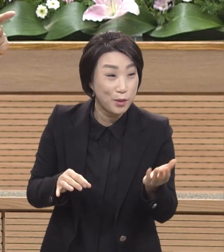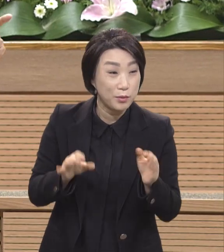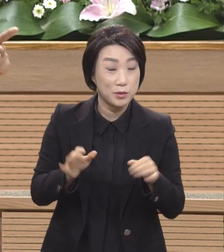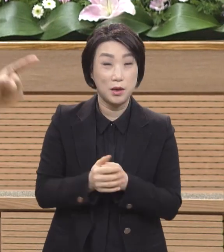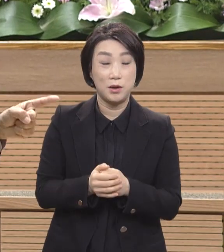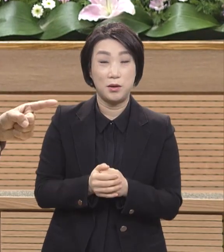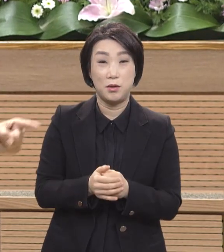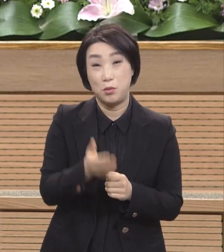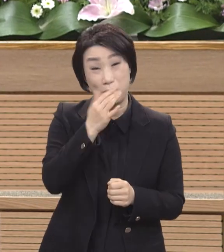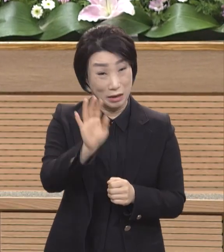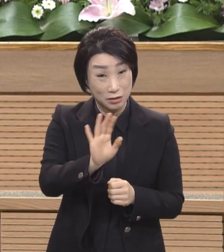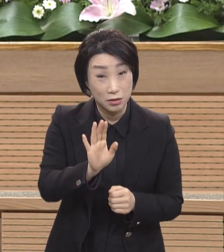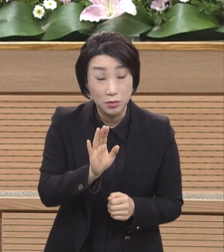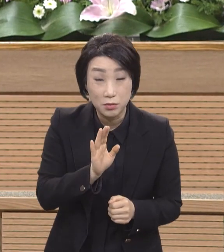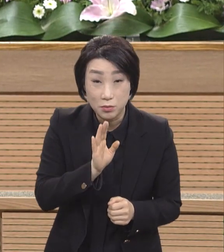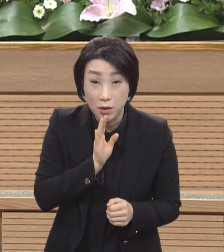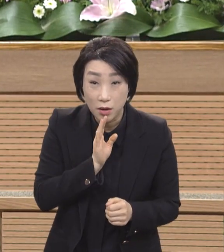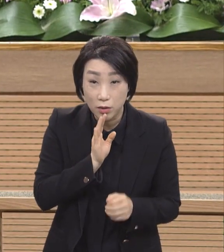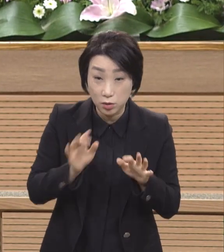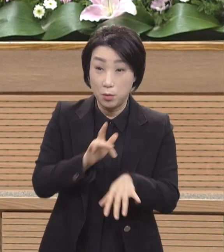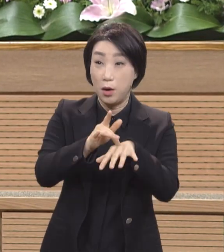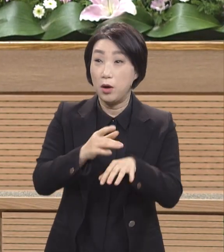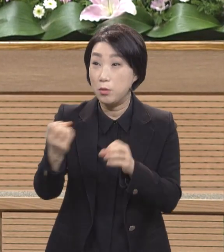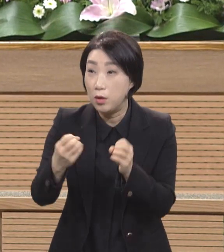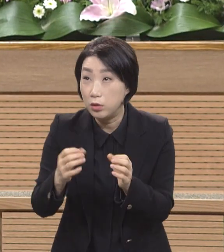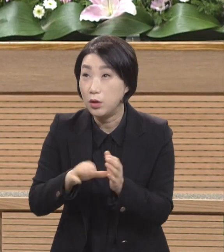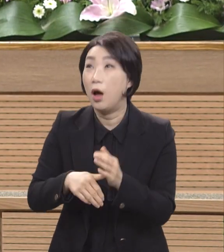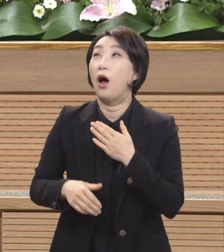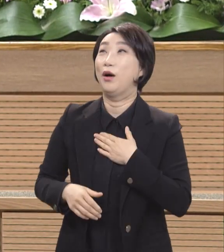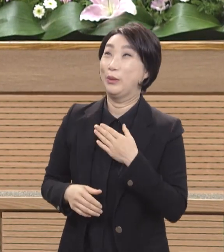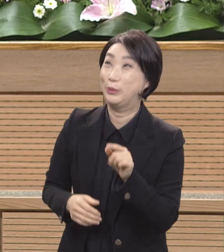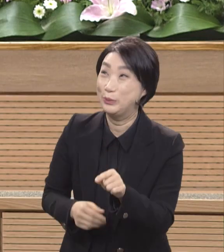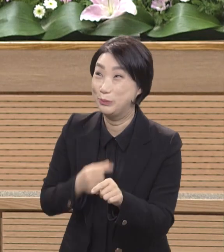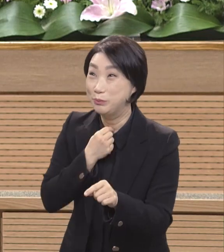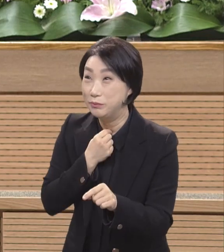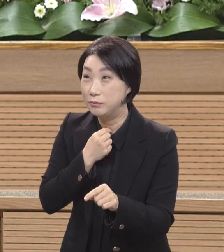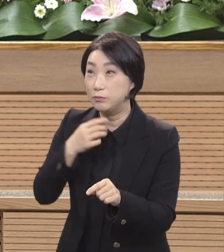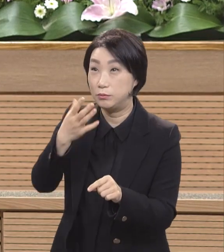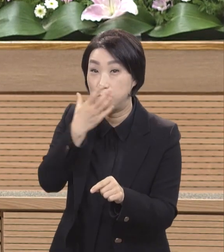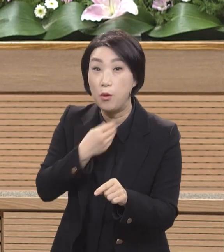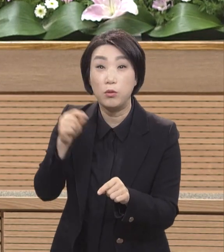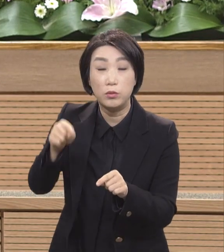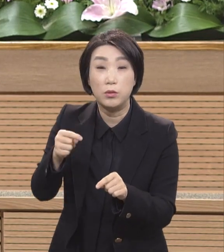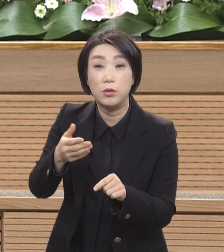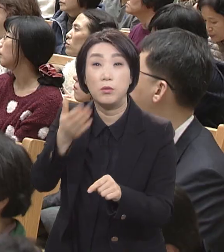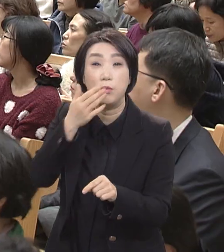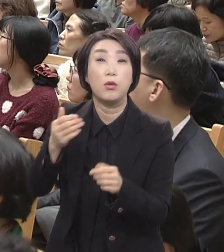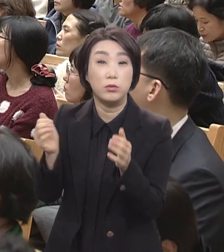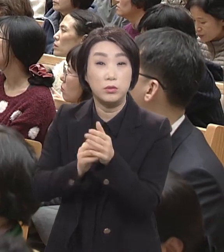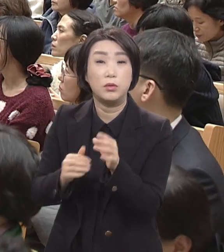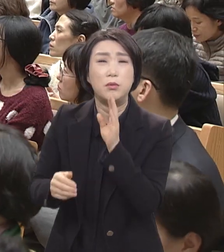그런데 마귀 말 들을 때는 먹는 게 복인 줄 알았어. 그게 복인 줄 알았어. 응?